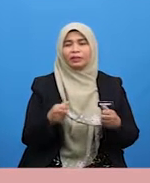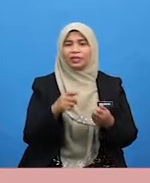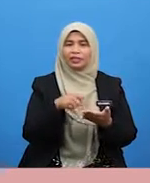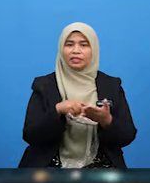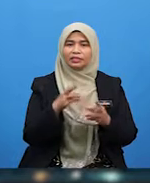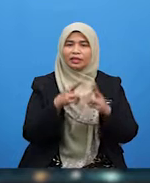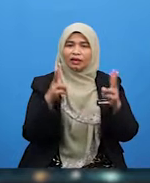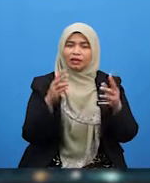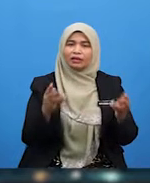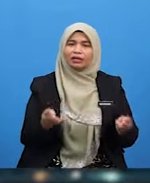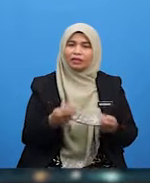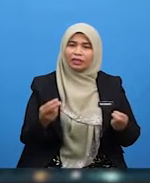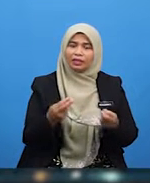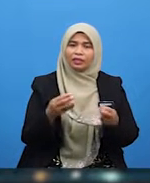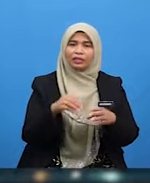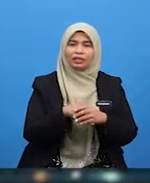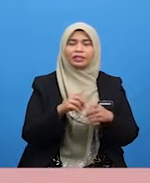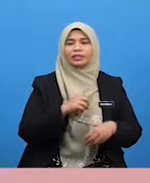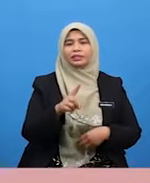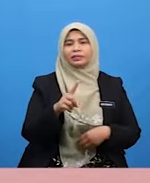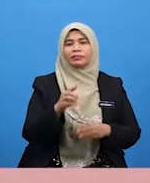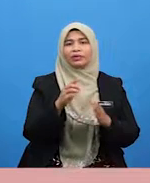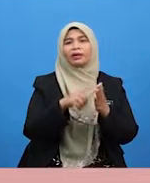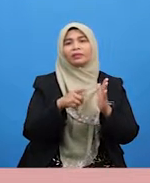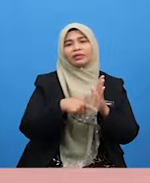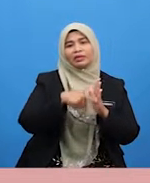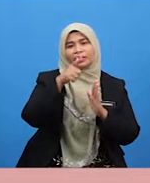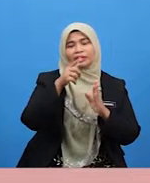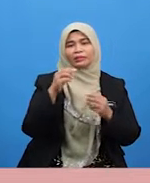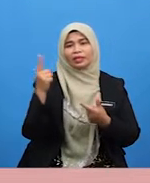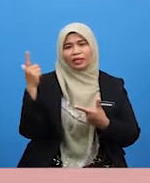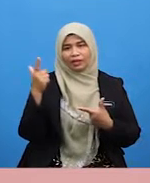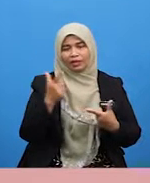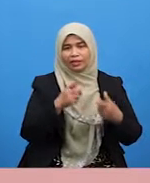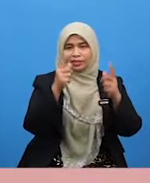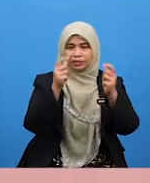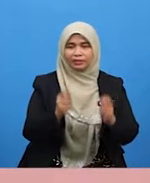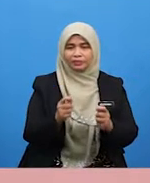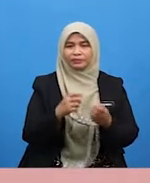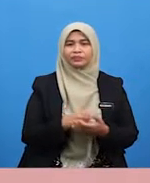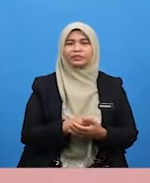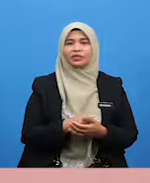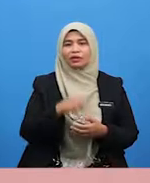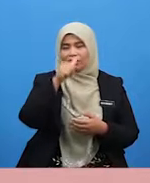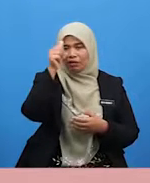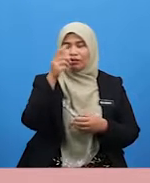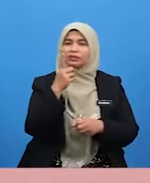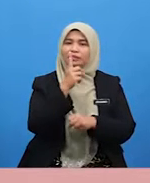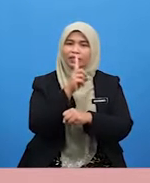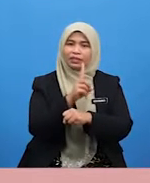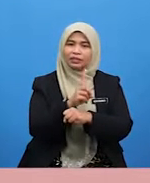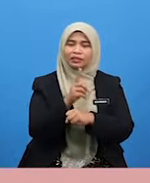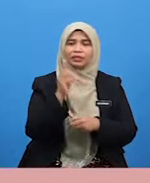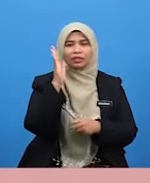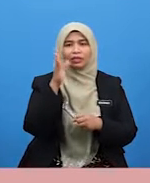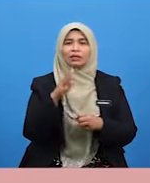Islam. Apakah kelebihan melayan tetamu? Jangan bimbang murid-murid. Allah berjanji akan